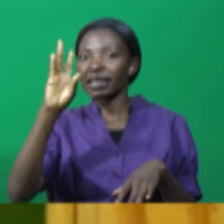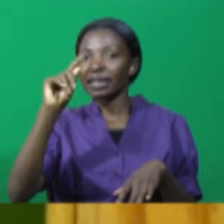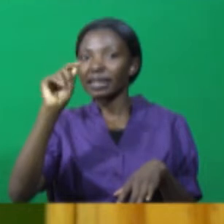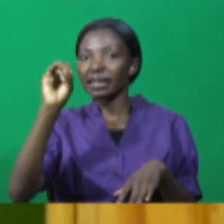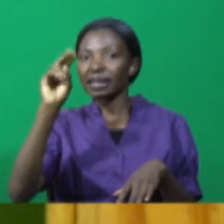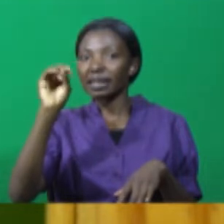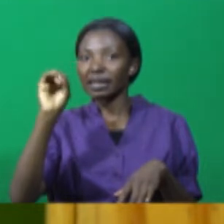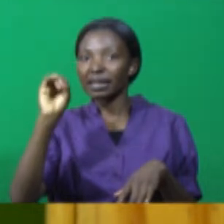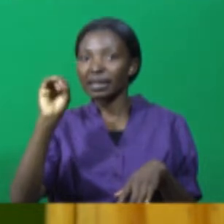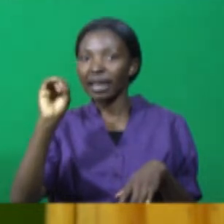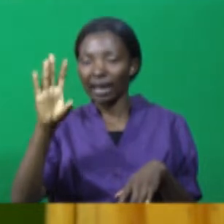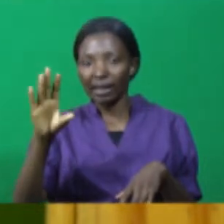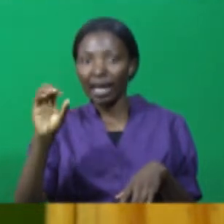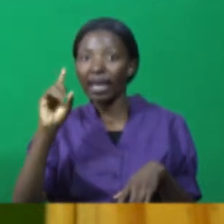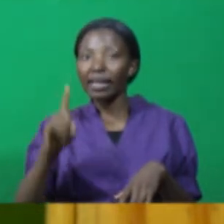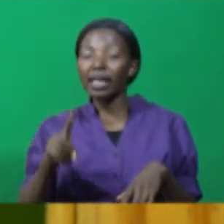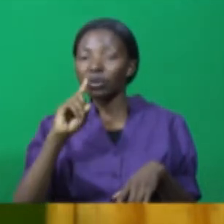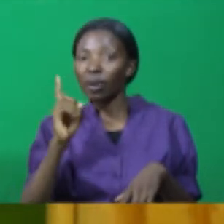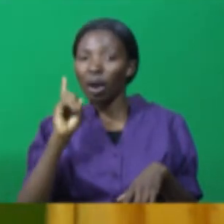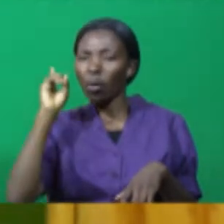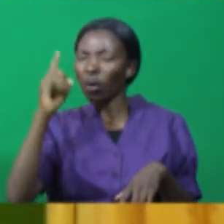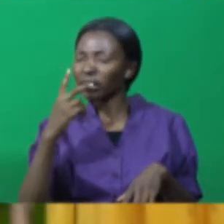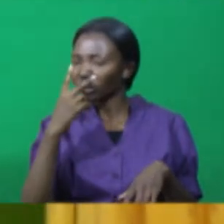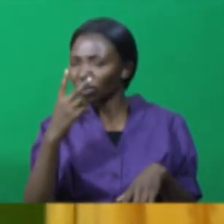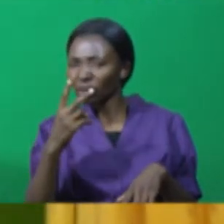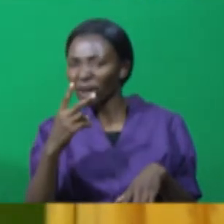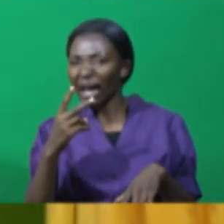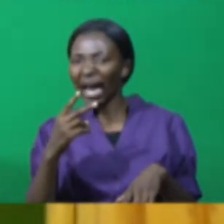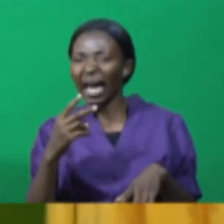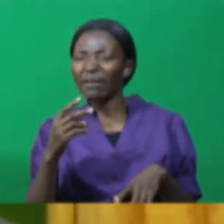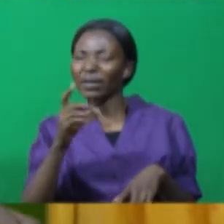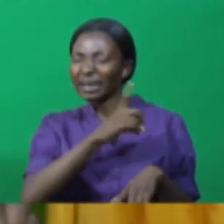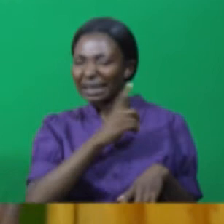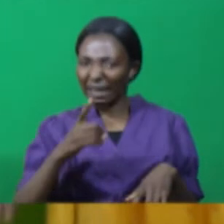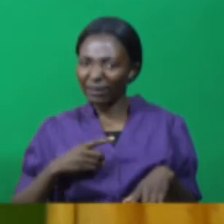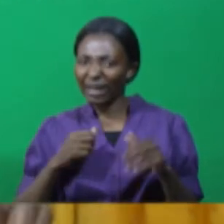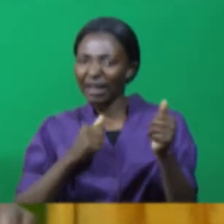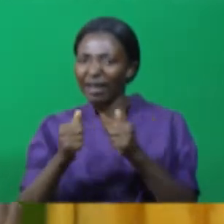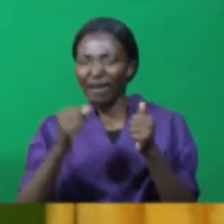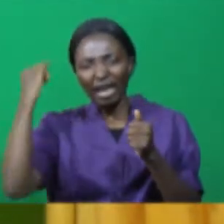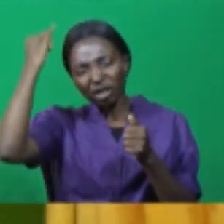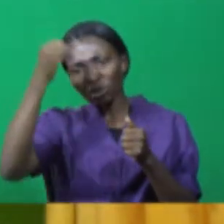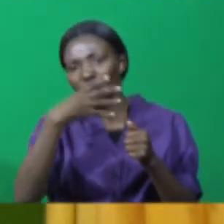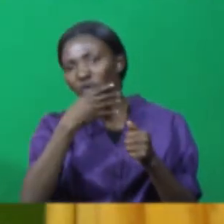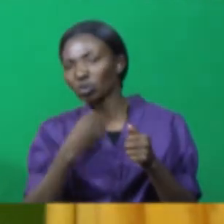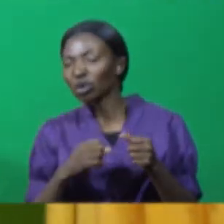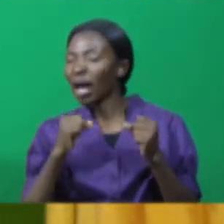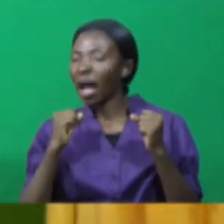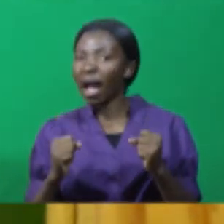David anganorwisana na Saul iye moyo wake hausikuda. Right. Andipo paonaka. Saka